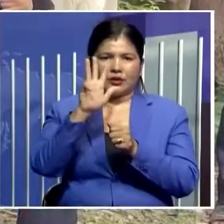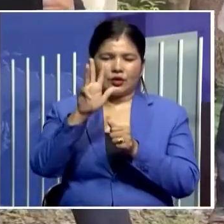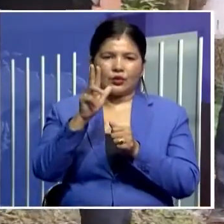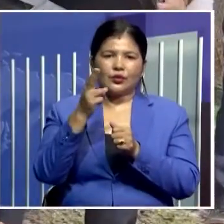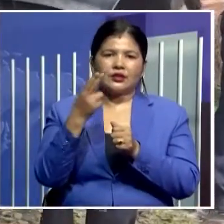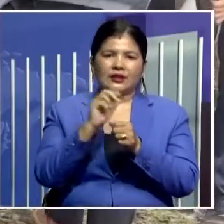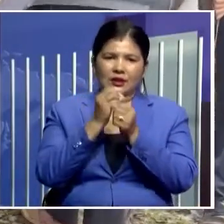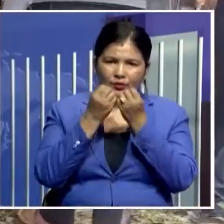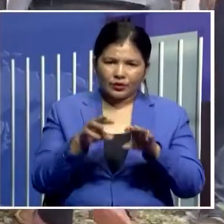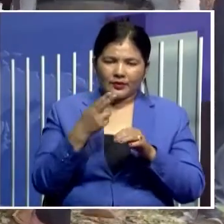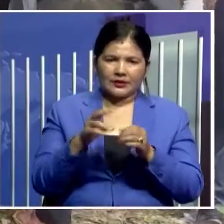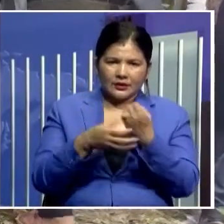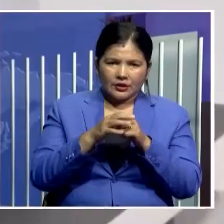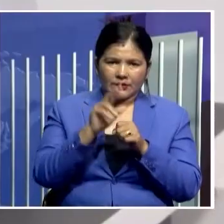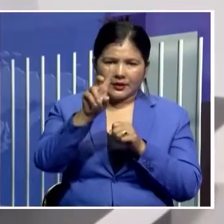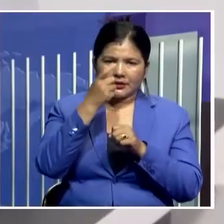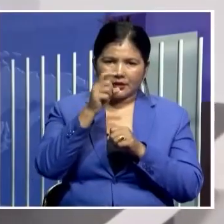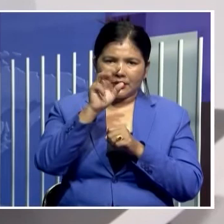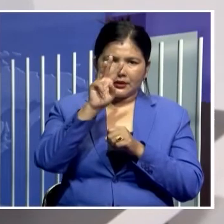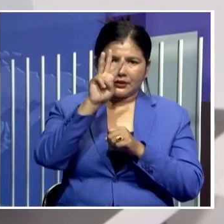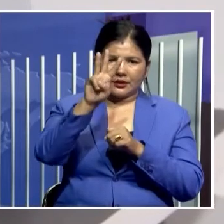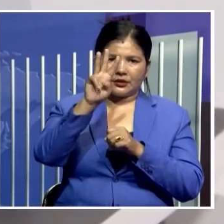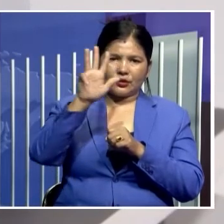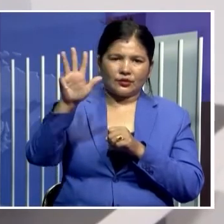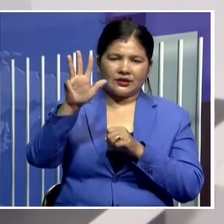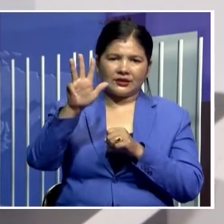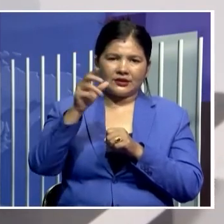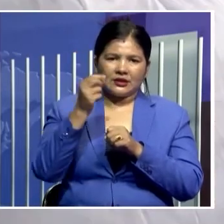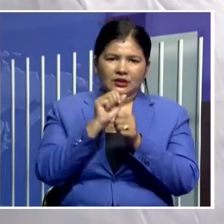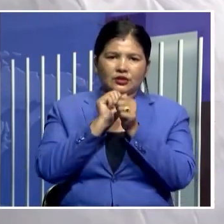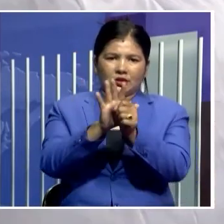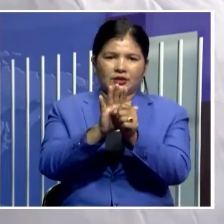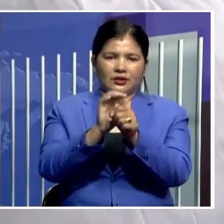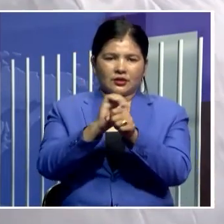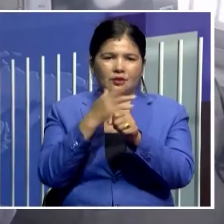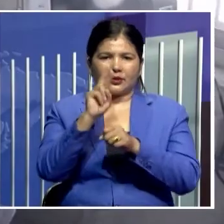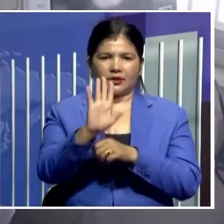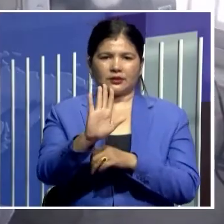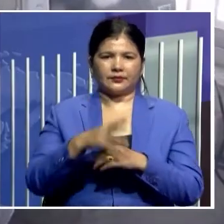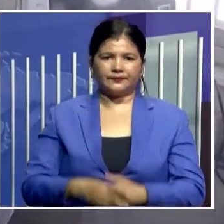छन् भने हाल देशभर 139 सक्रिय संक्रमित रहेका छन्।